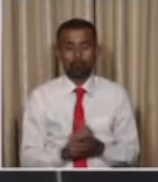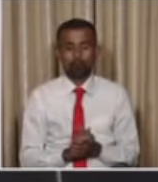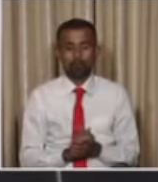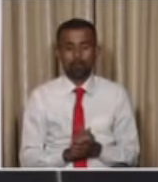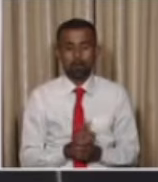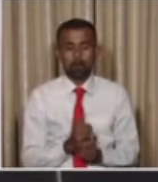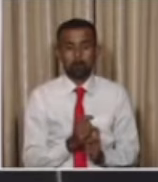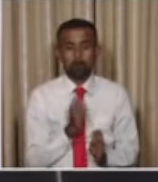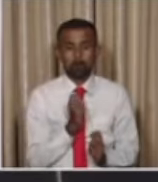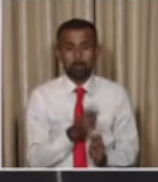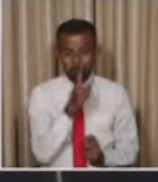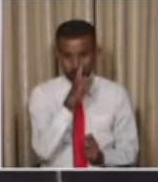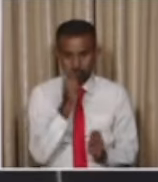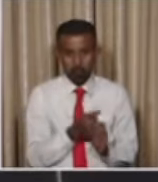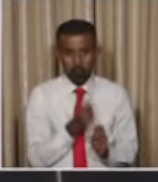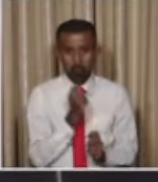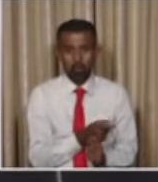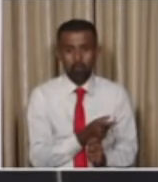පඩිනඩිවලට සහ